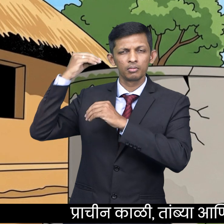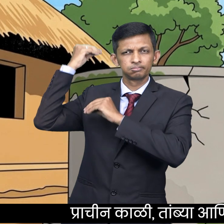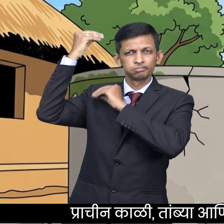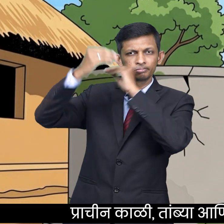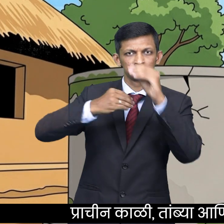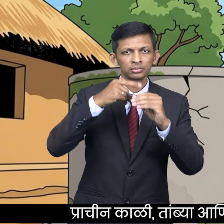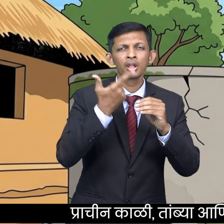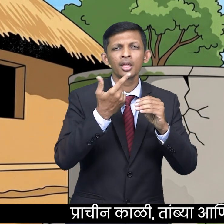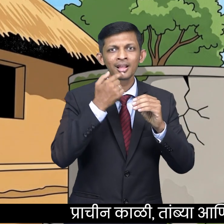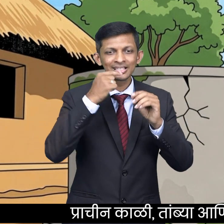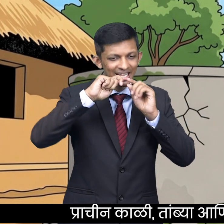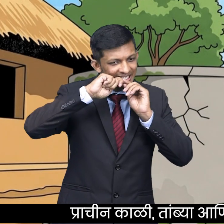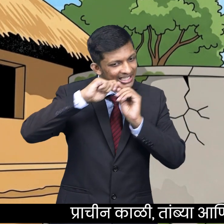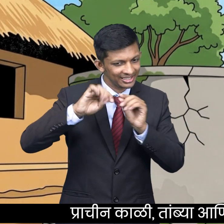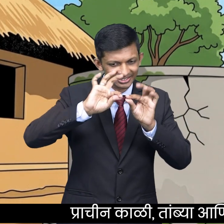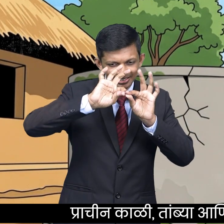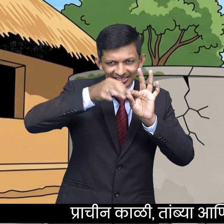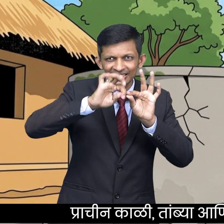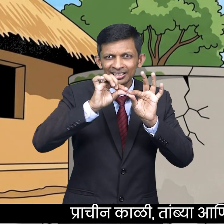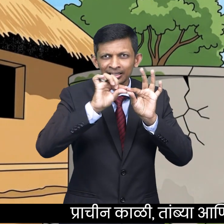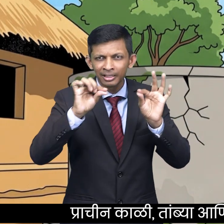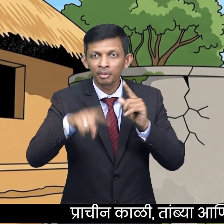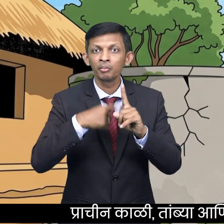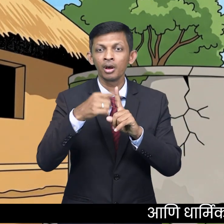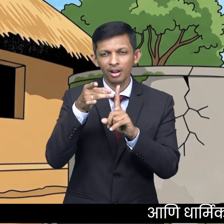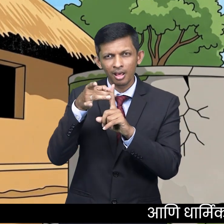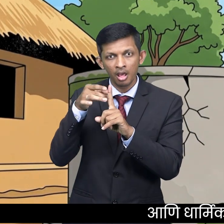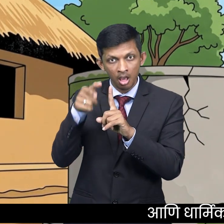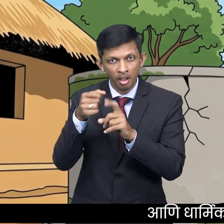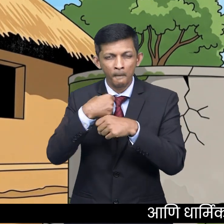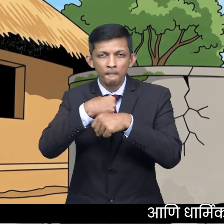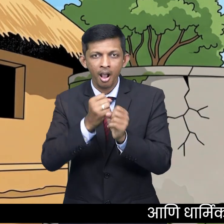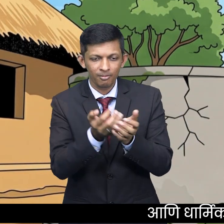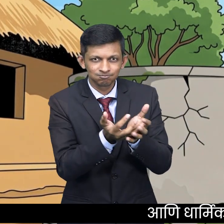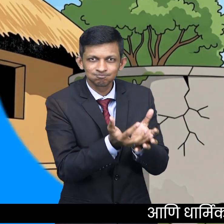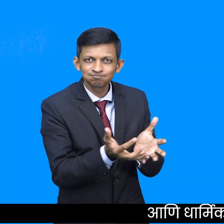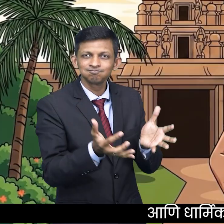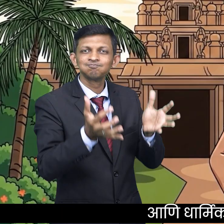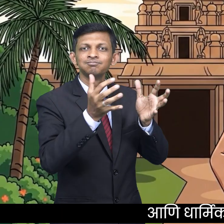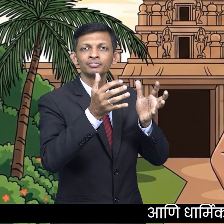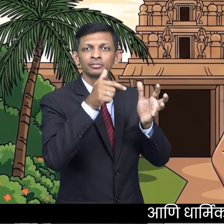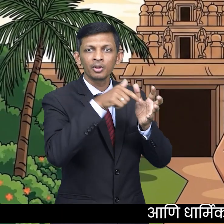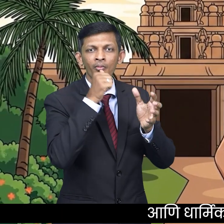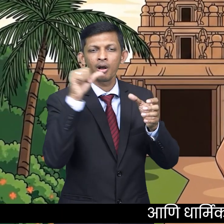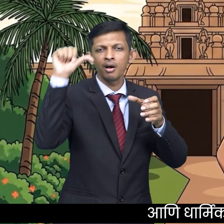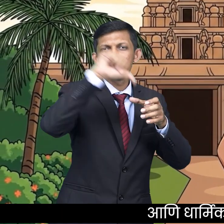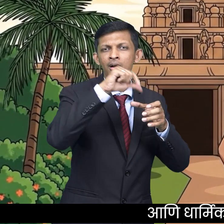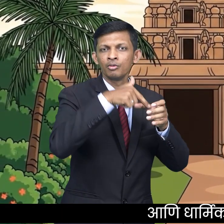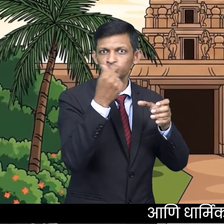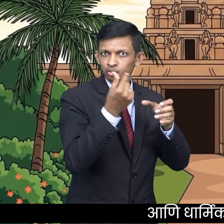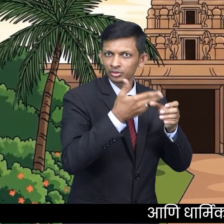प्राचीन काळी तांब्या आणि पितळेच्या भांड्यांचा वापर पाणी साठवण्यासाठी आणि धार्मिक विधी करण्यासाठी केला जात असे.